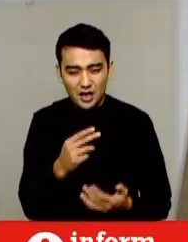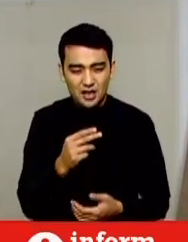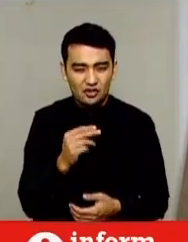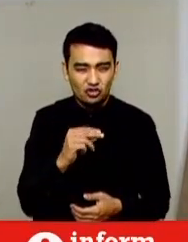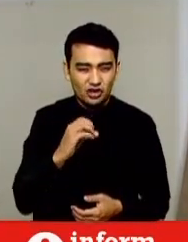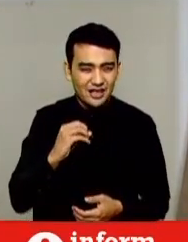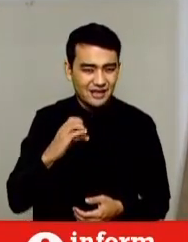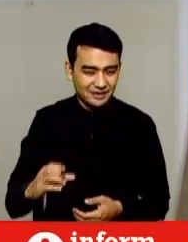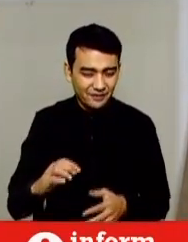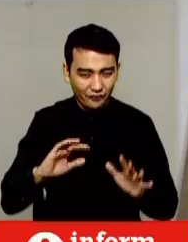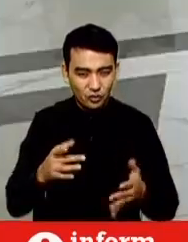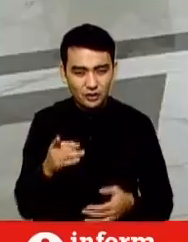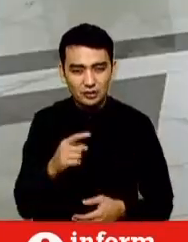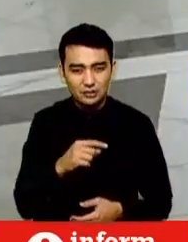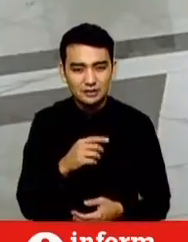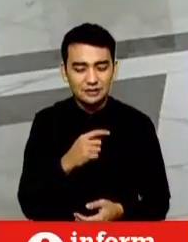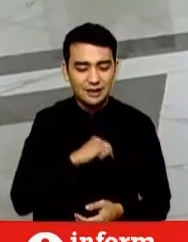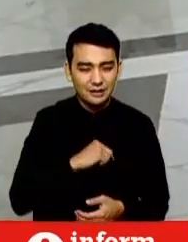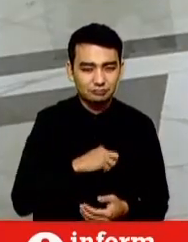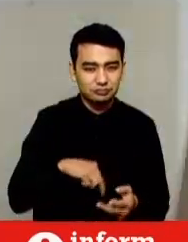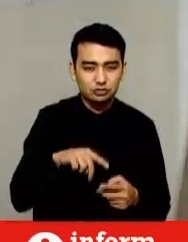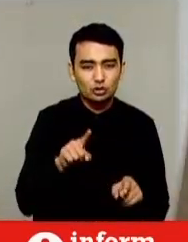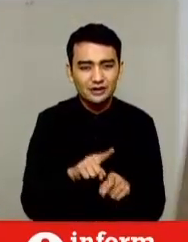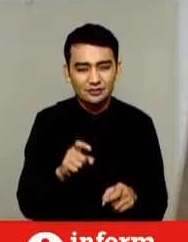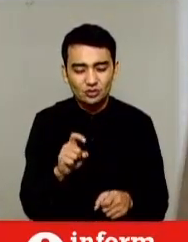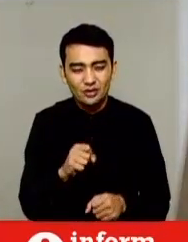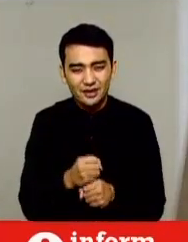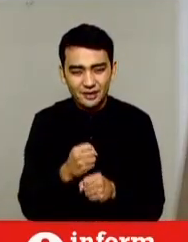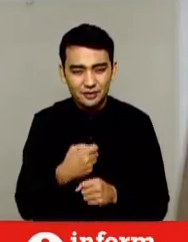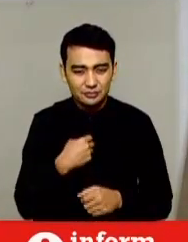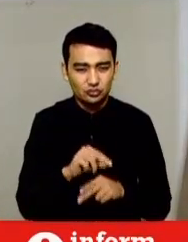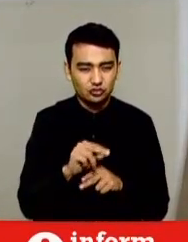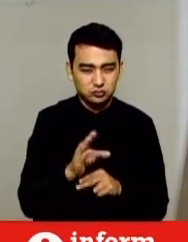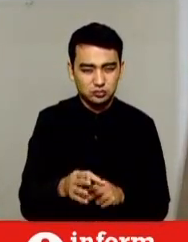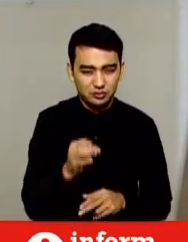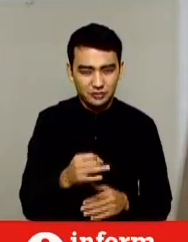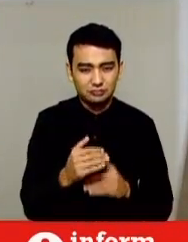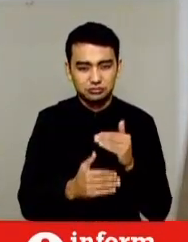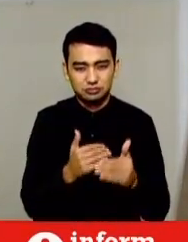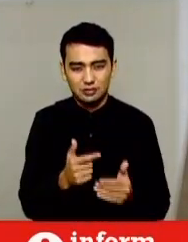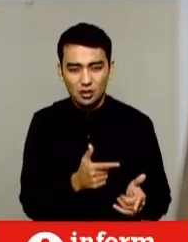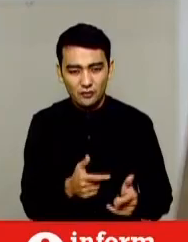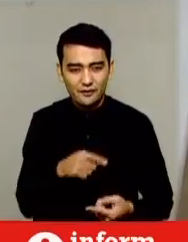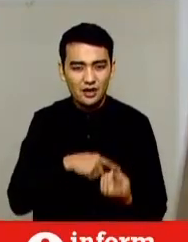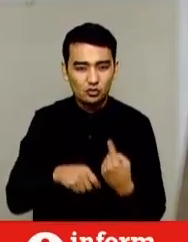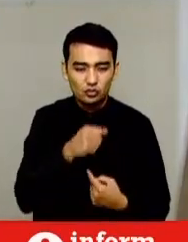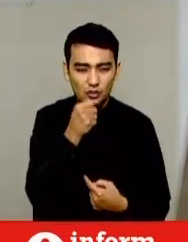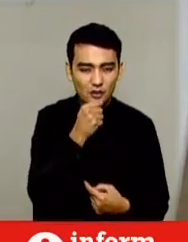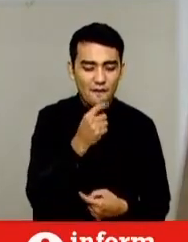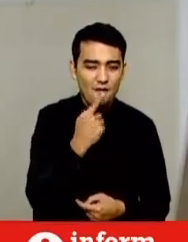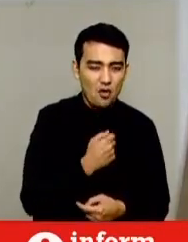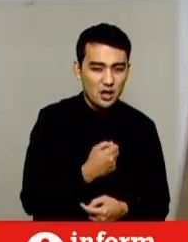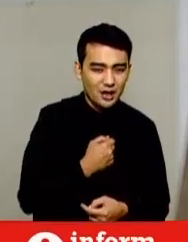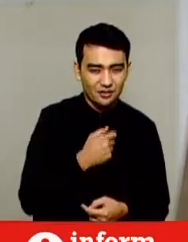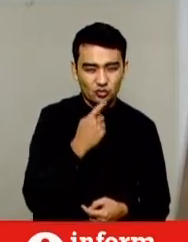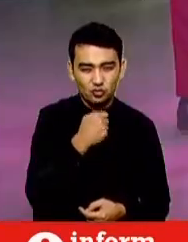ситуаци как они могли вести себя Кроме того мы сейчас наращиваем возможности подготовки наших журналистов военных журналистов